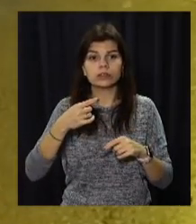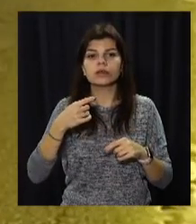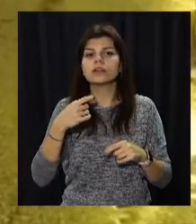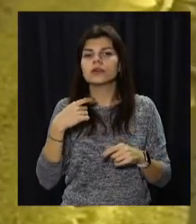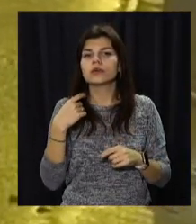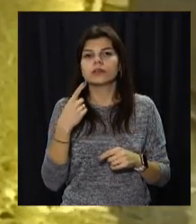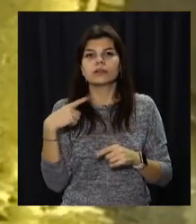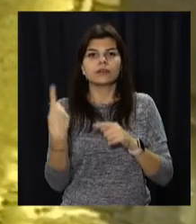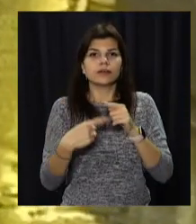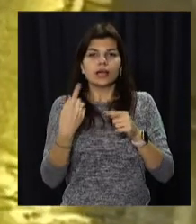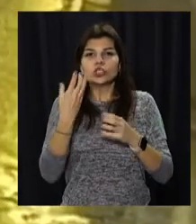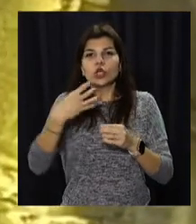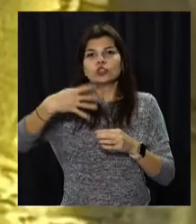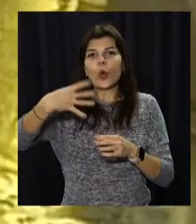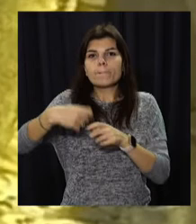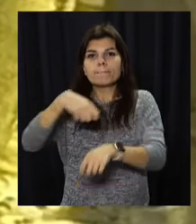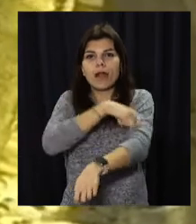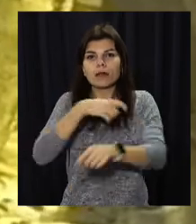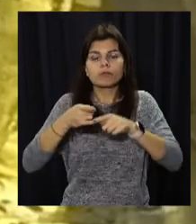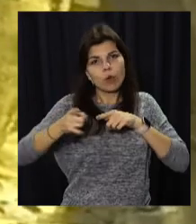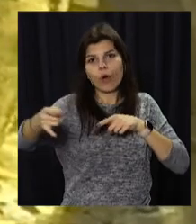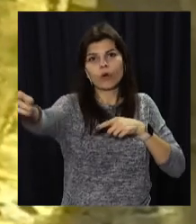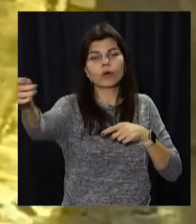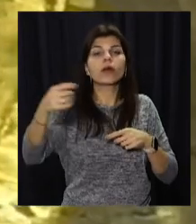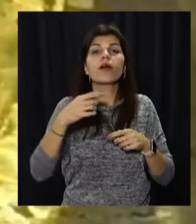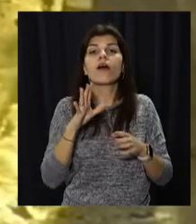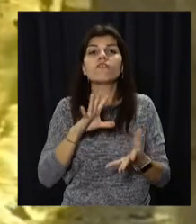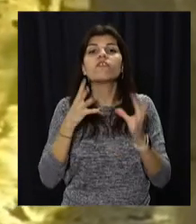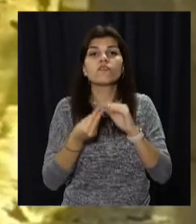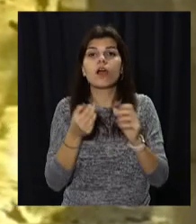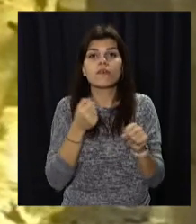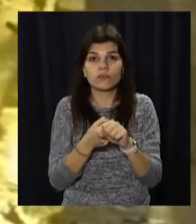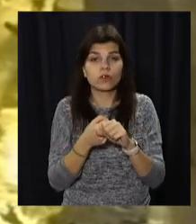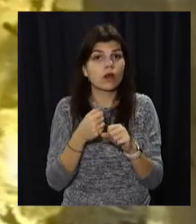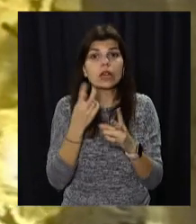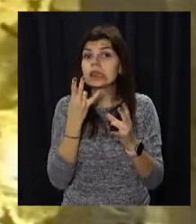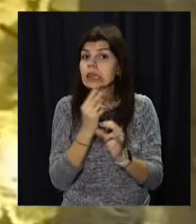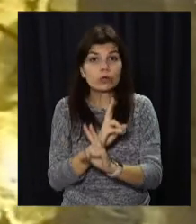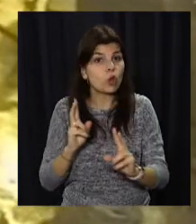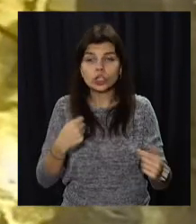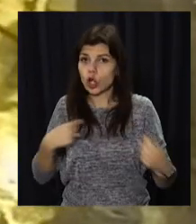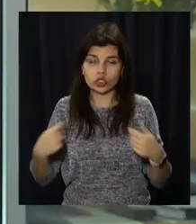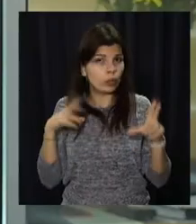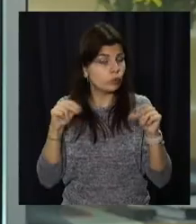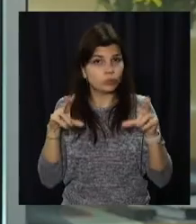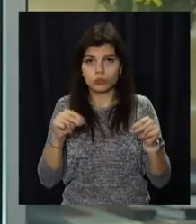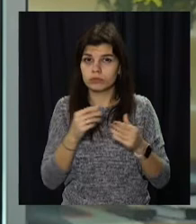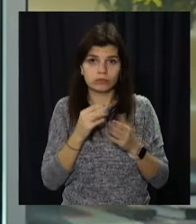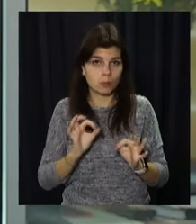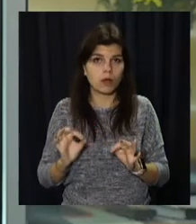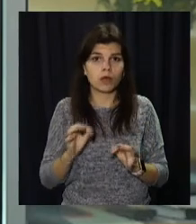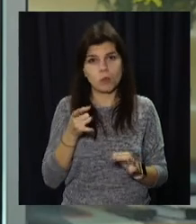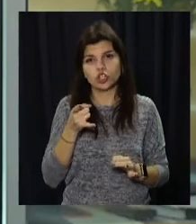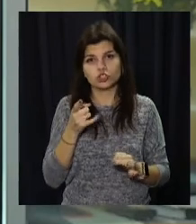відбійники та пронісся ще 40 метрів від місця зіткнення. У результаті аварії дивом ніхто не постраждав. У